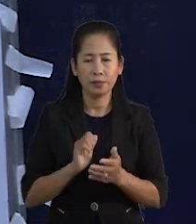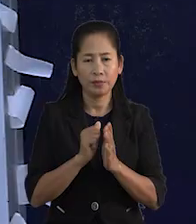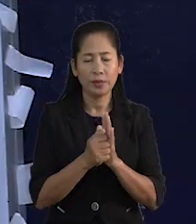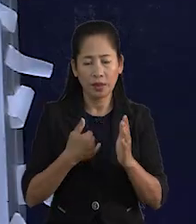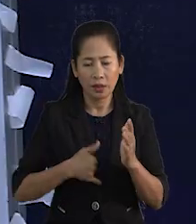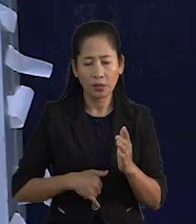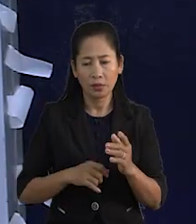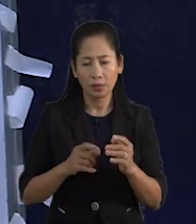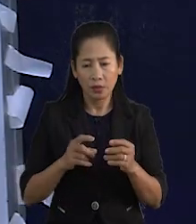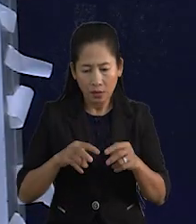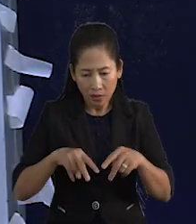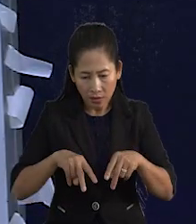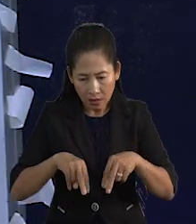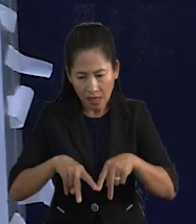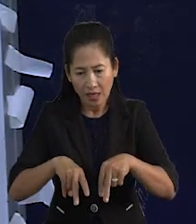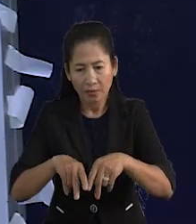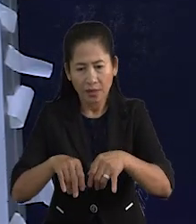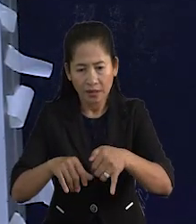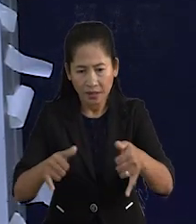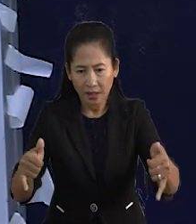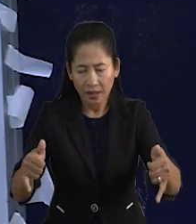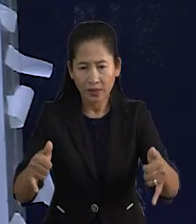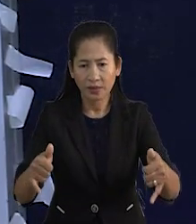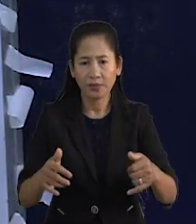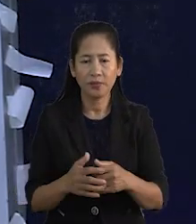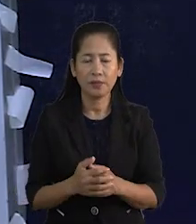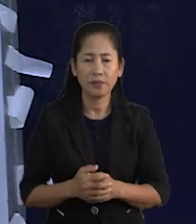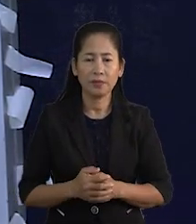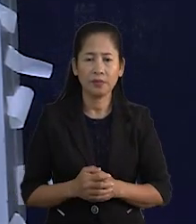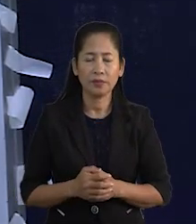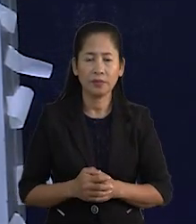ពេលណាកូនដើរបែកឆ្ងាយពីគ្នា